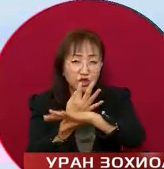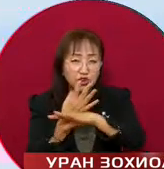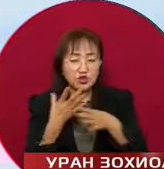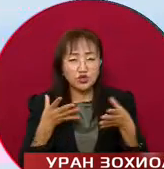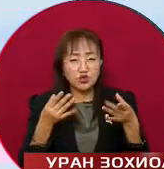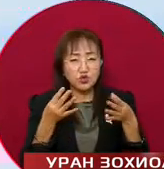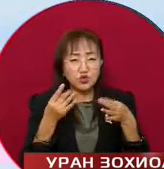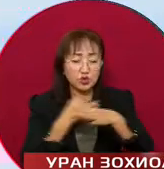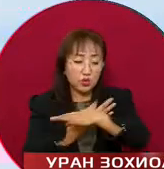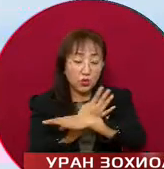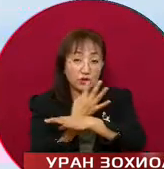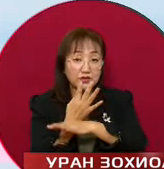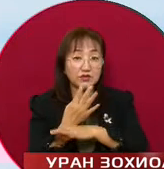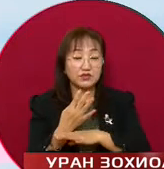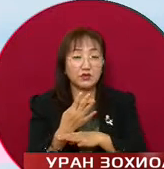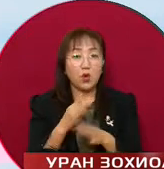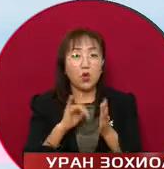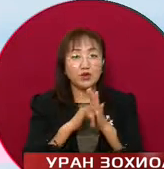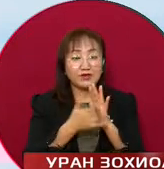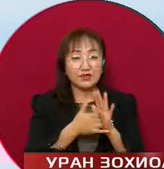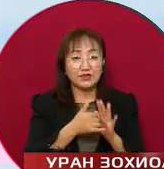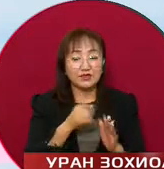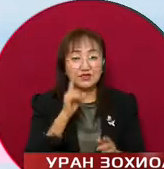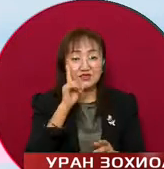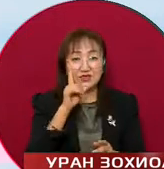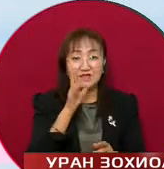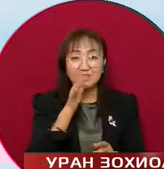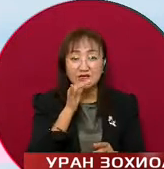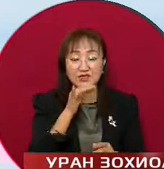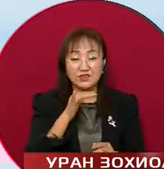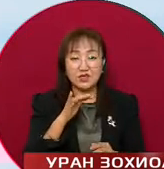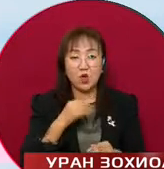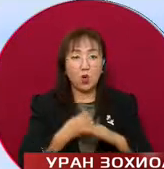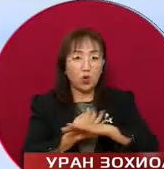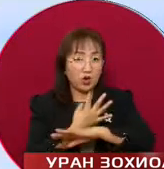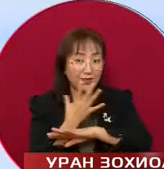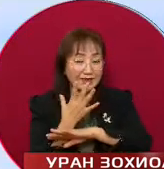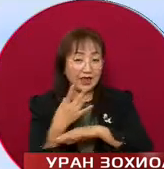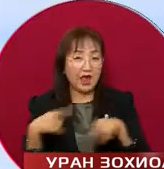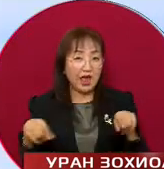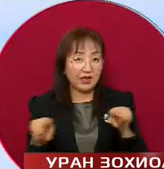зөөлөн хургалж гэдэг нэг наст ургамалтай адилхан байна.